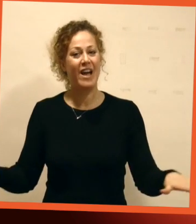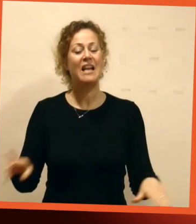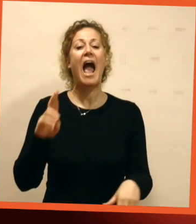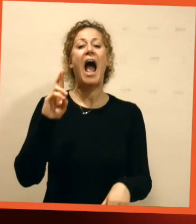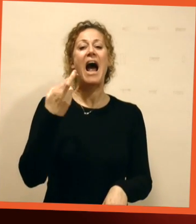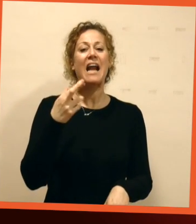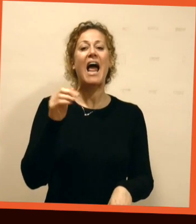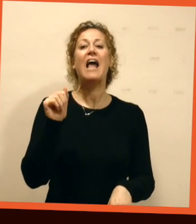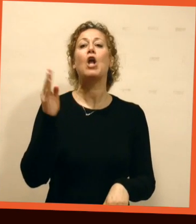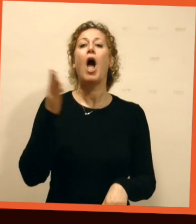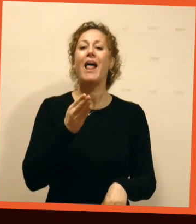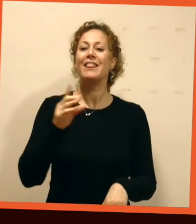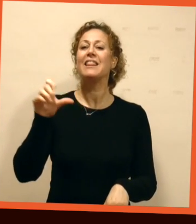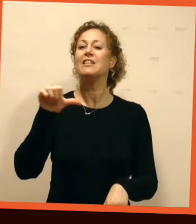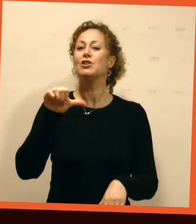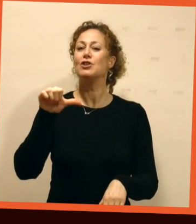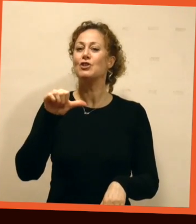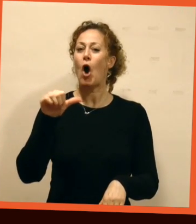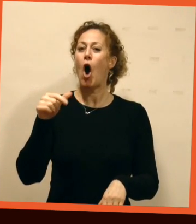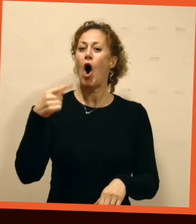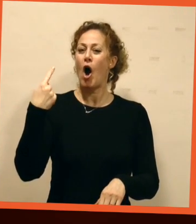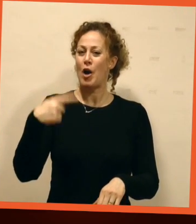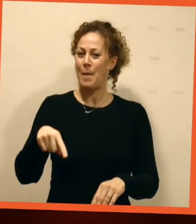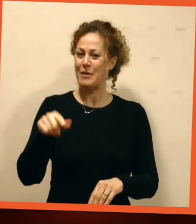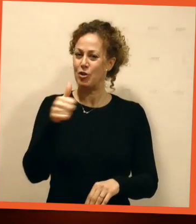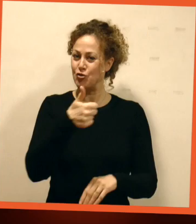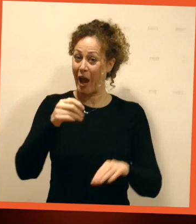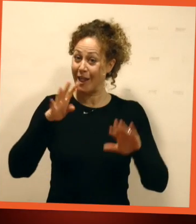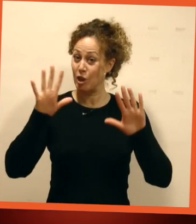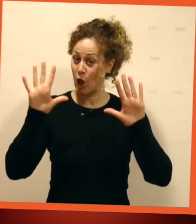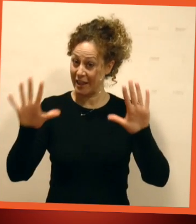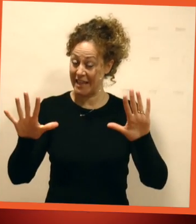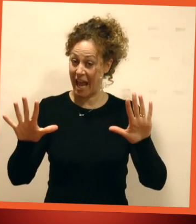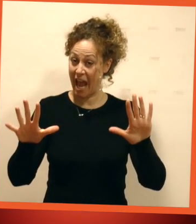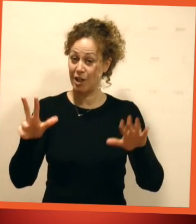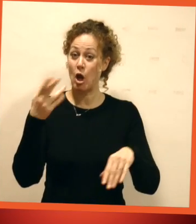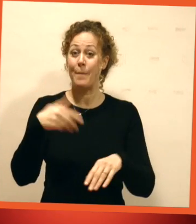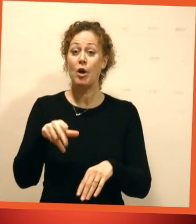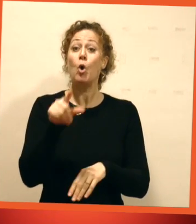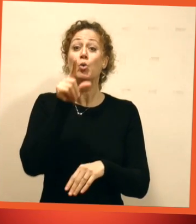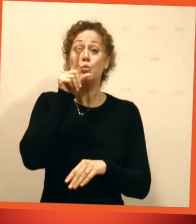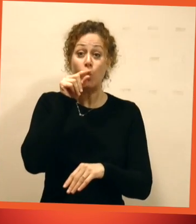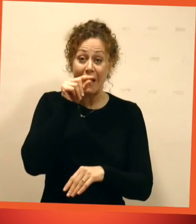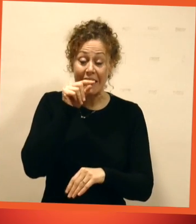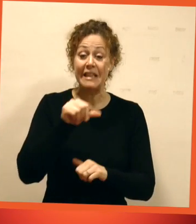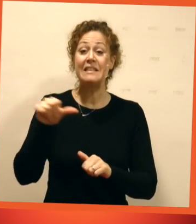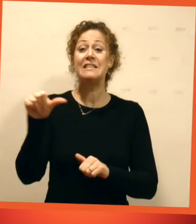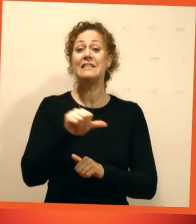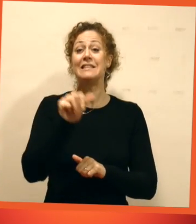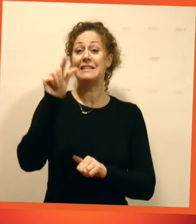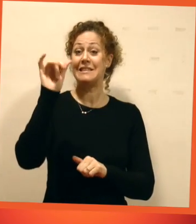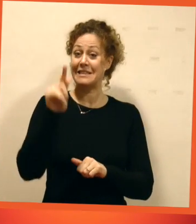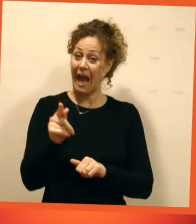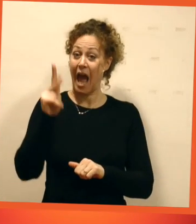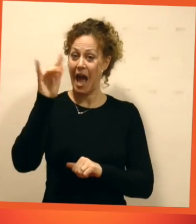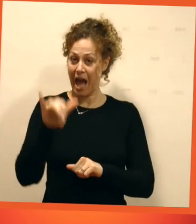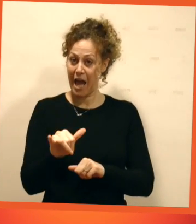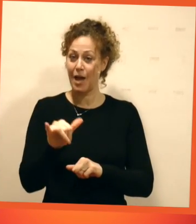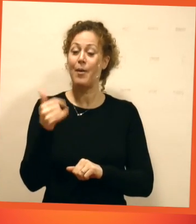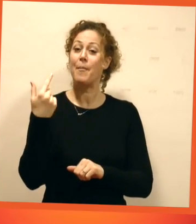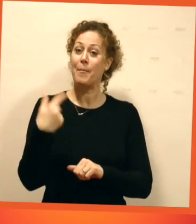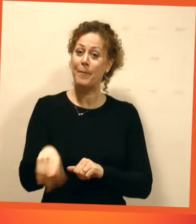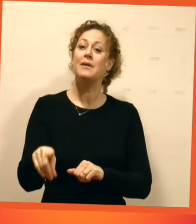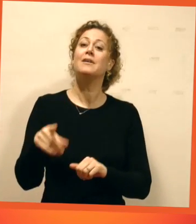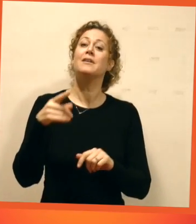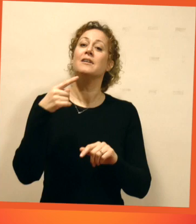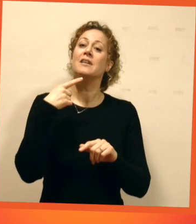_ 110 per Twitter e sempre Radio _ 110 per Skype. Mentre per Teatrazione, ce l'ha